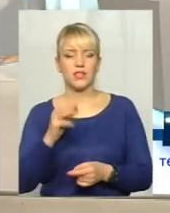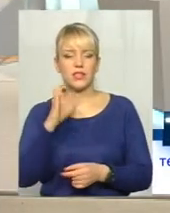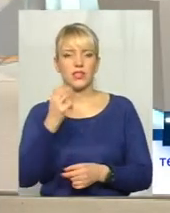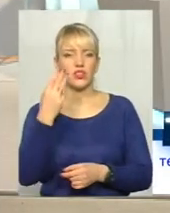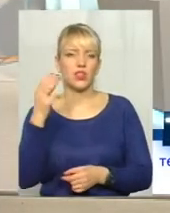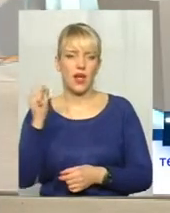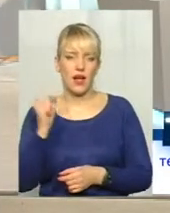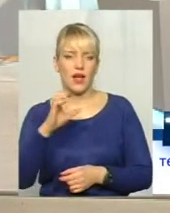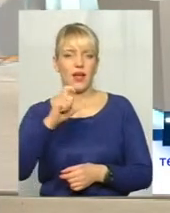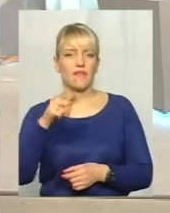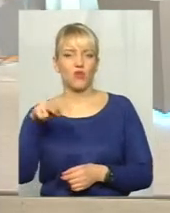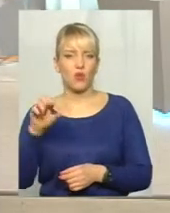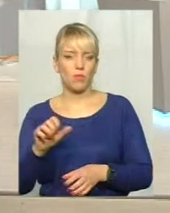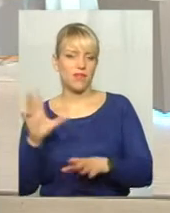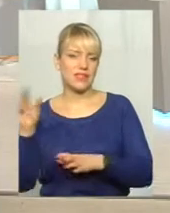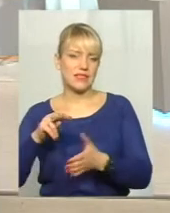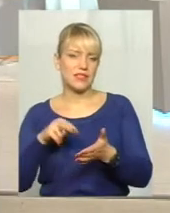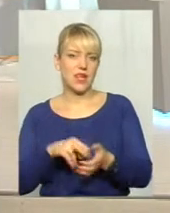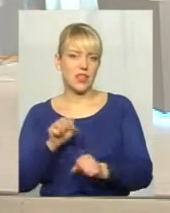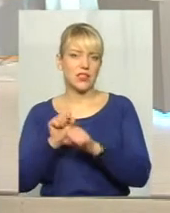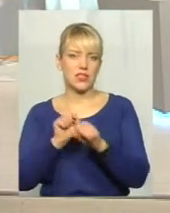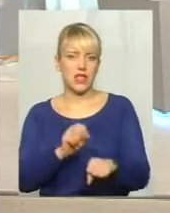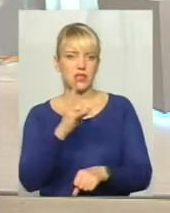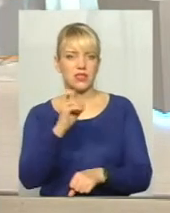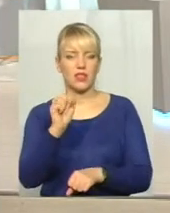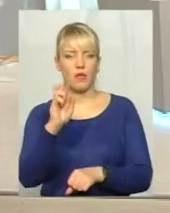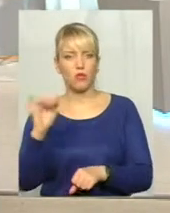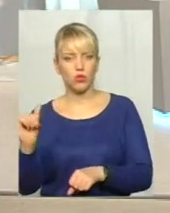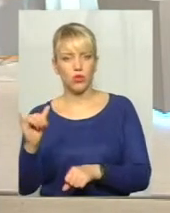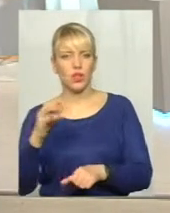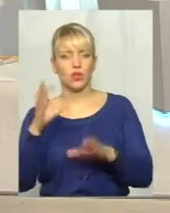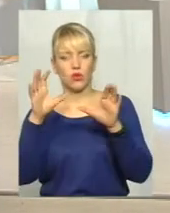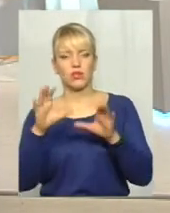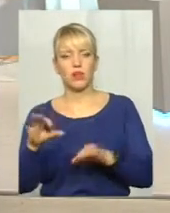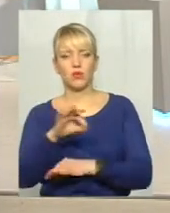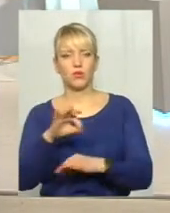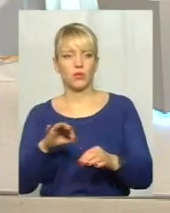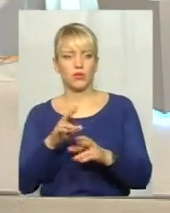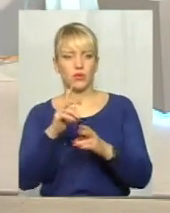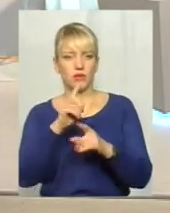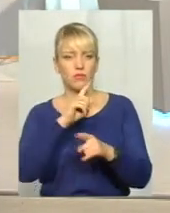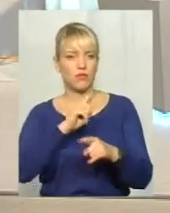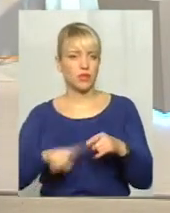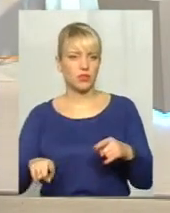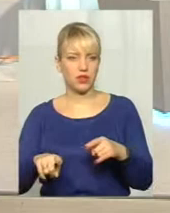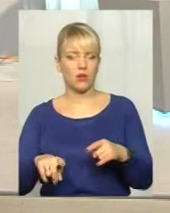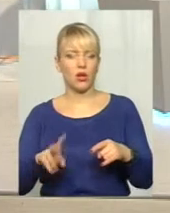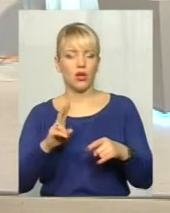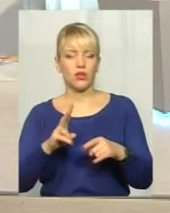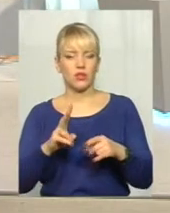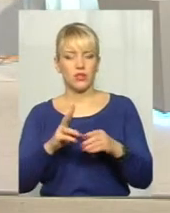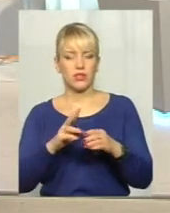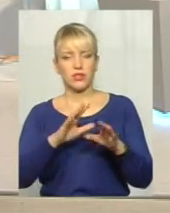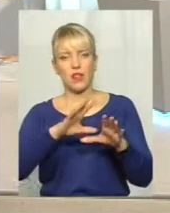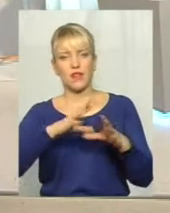і Європа всі стали на захист НАБУ, то законопроект миттєво просто його творці законопроекту